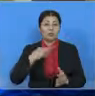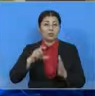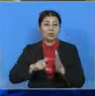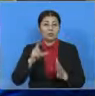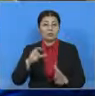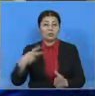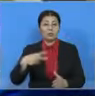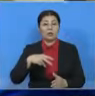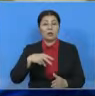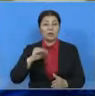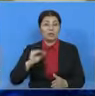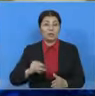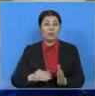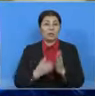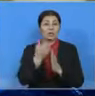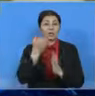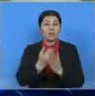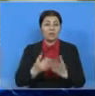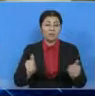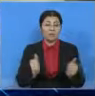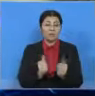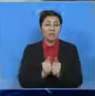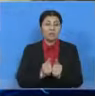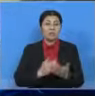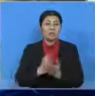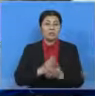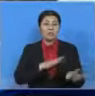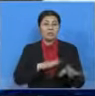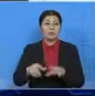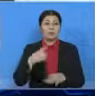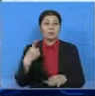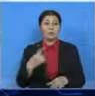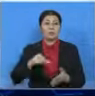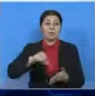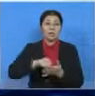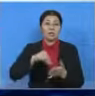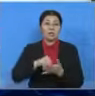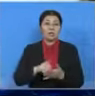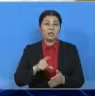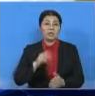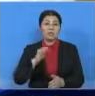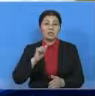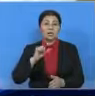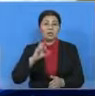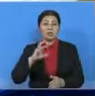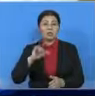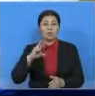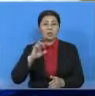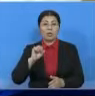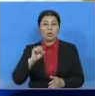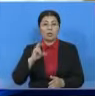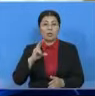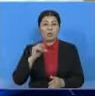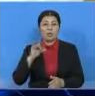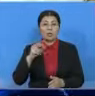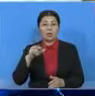саны 2000-нан асады. Дәлгәлерге сәтте менің қасымда мұндай саяси науқанға алғаш рет қатысқан Жаслан қайдасып тұр. Жаслан, жалпы мұндай